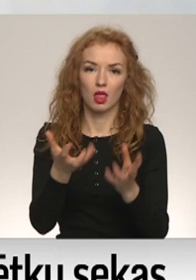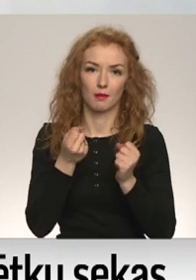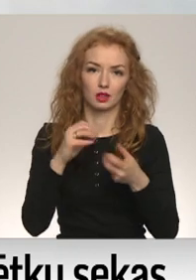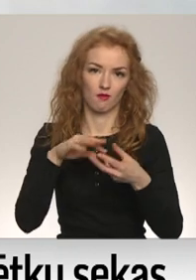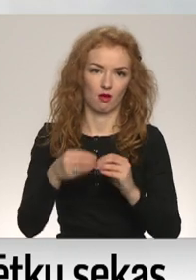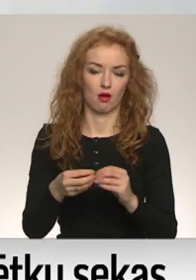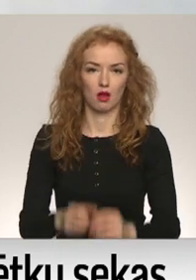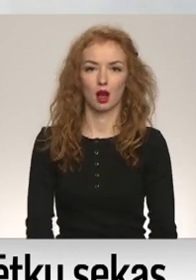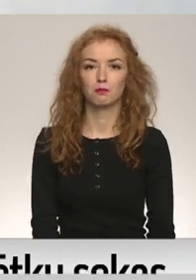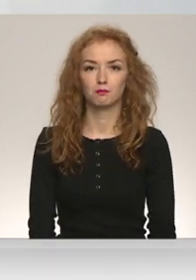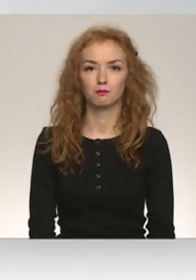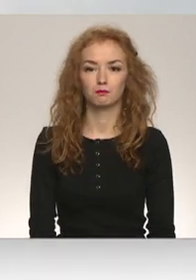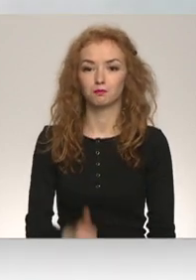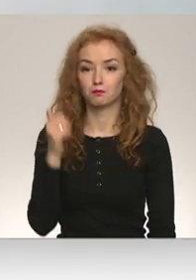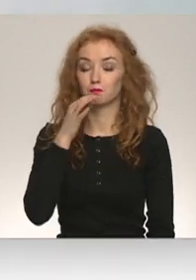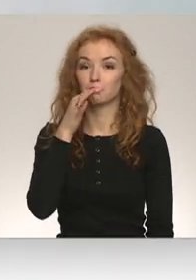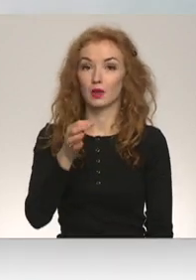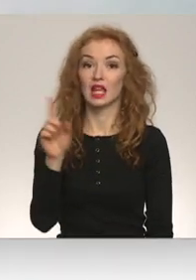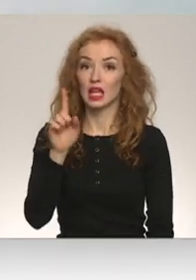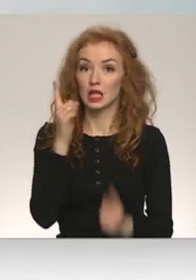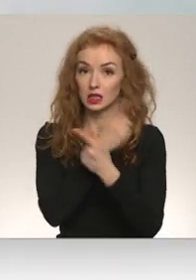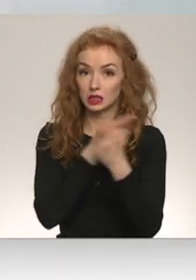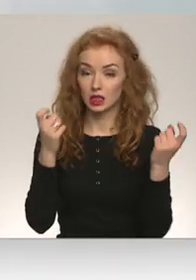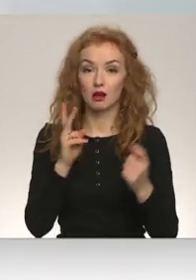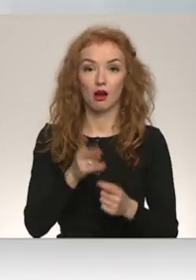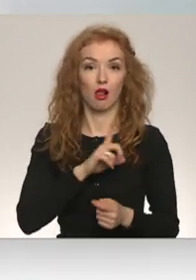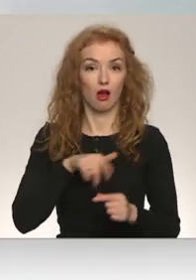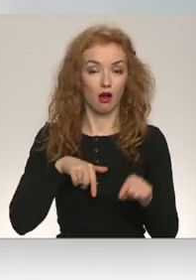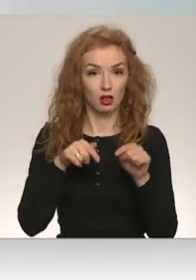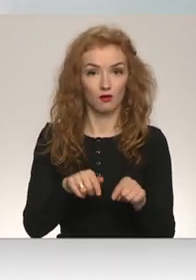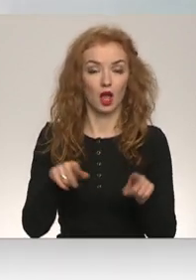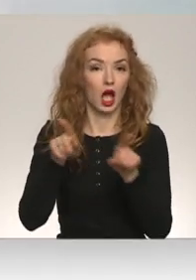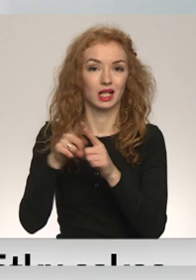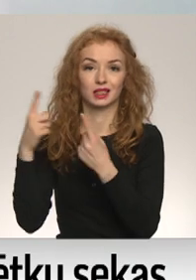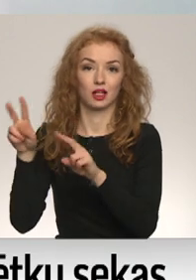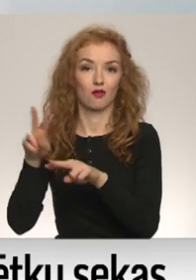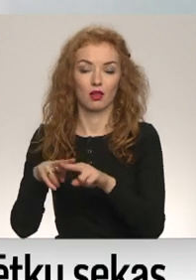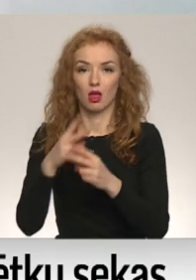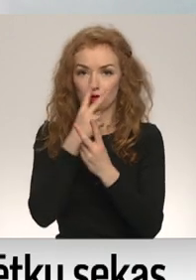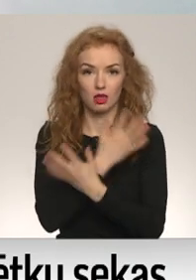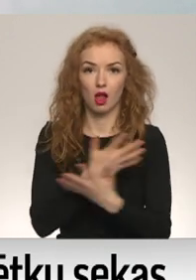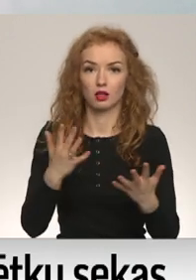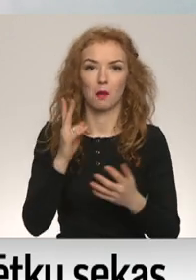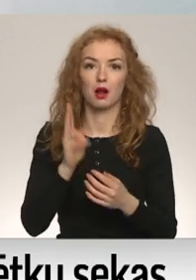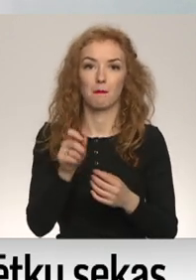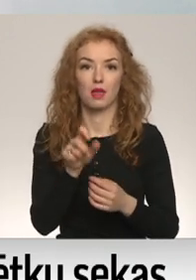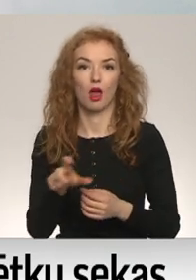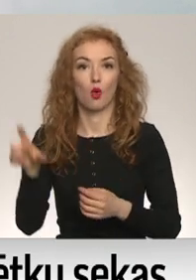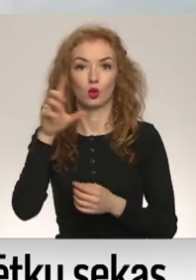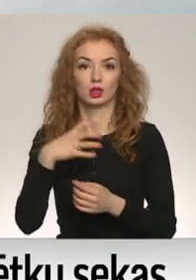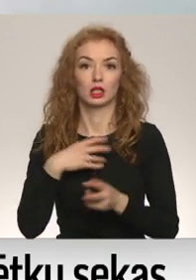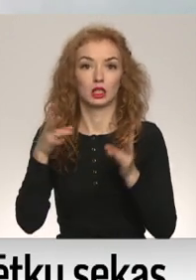Tādā brīdī ir labā arī ziņa, ka mēs ne Latvijā, ne arī citur, mēs neredzam, ka pieaugot saslimstībai